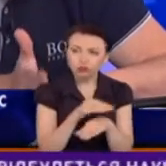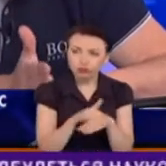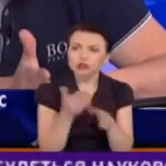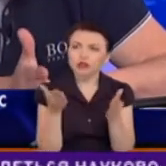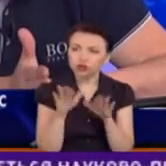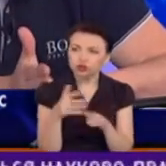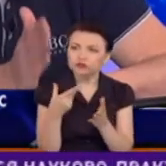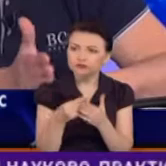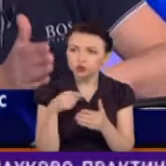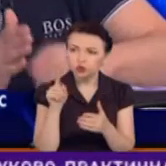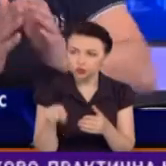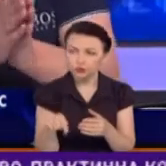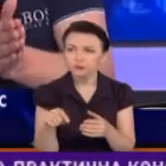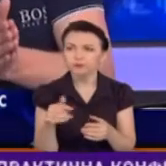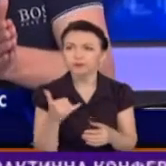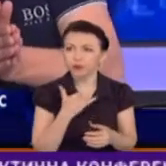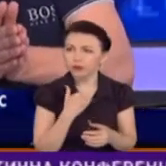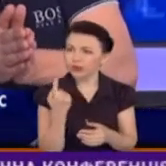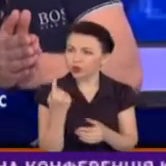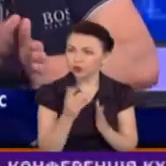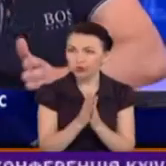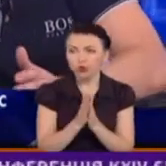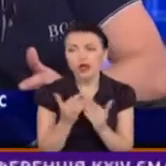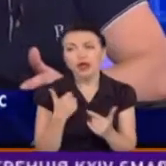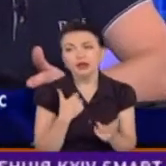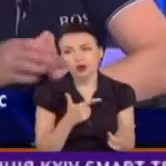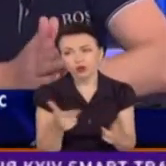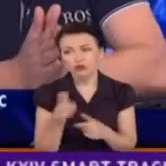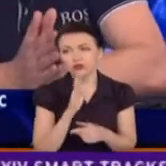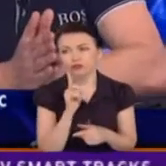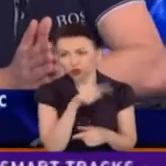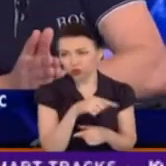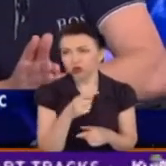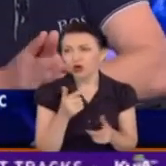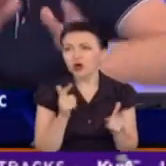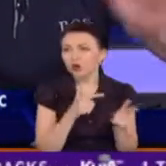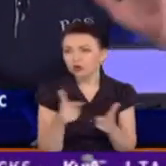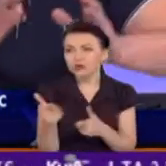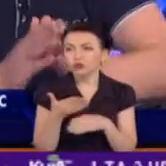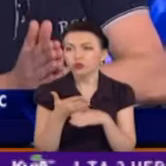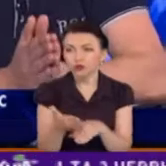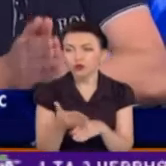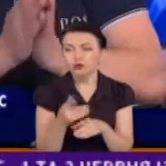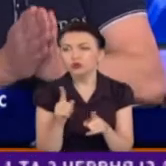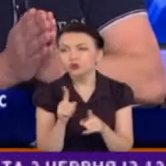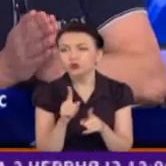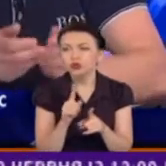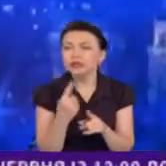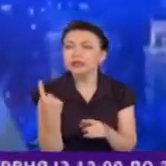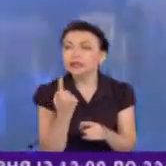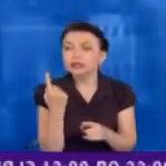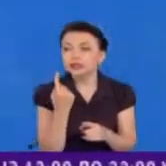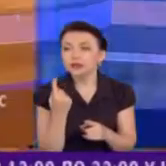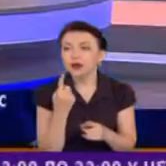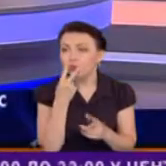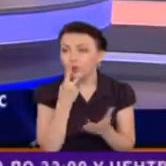в редакції. Залишили. Так? У мене єдине прохання. Я готовий, і я думаю, пані Марія, готові допомагати, щоб там ревнощів не було. Єдине, ви